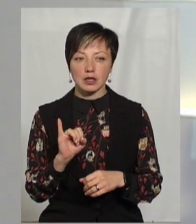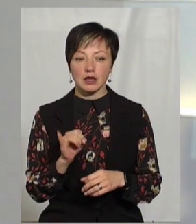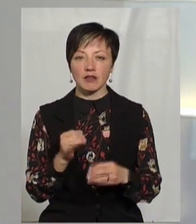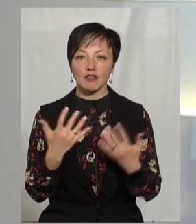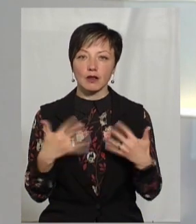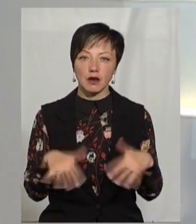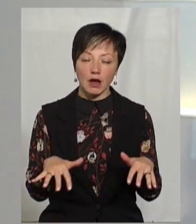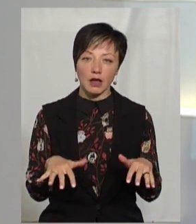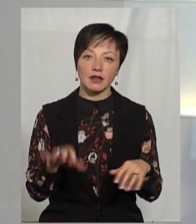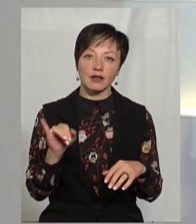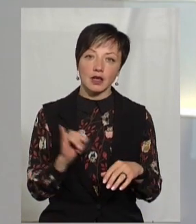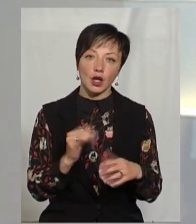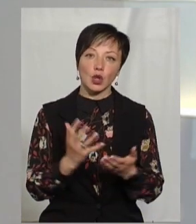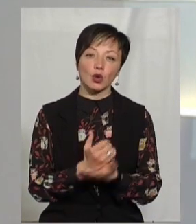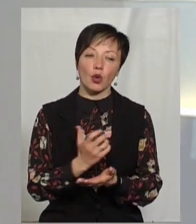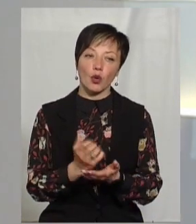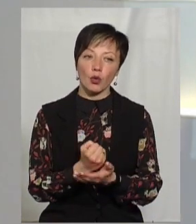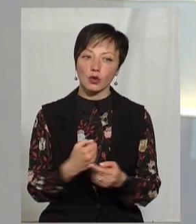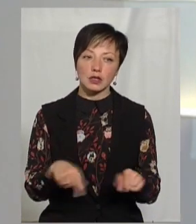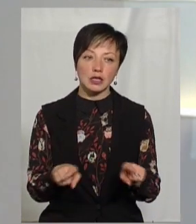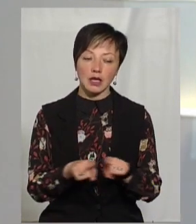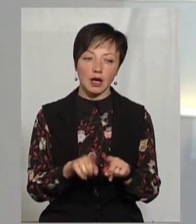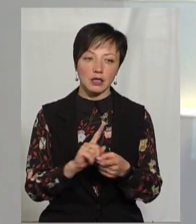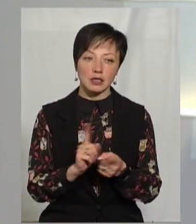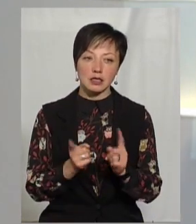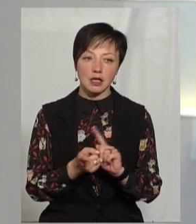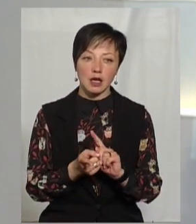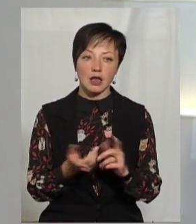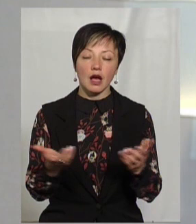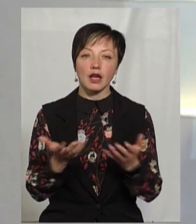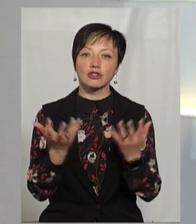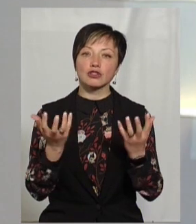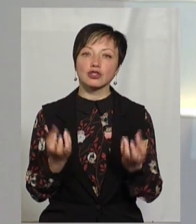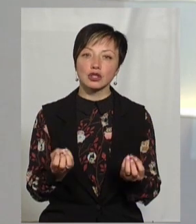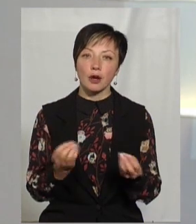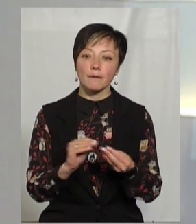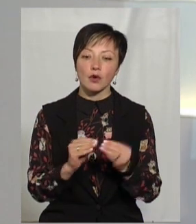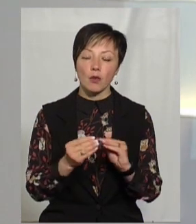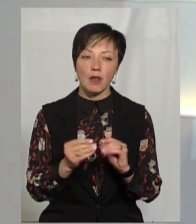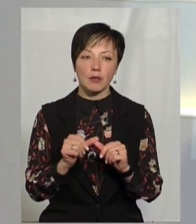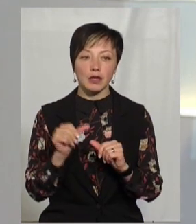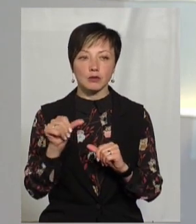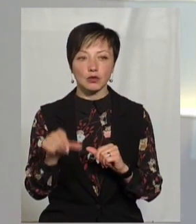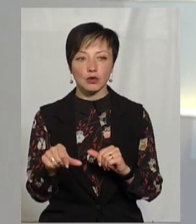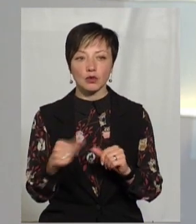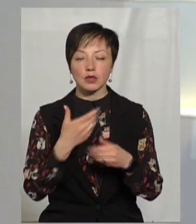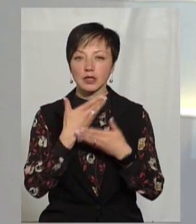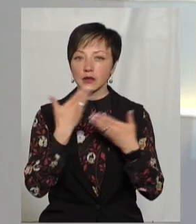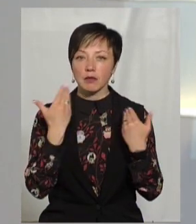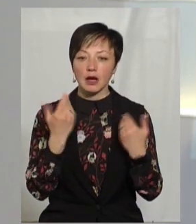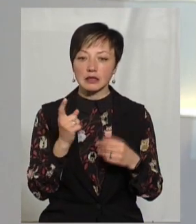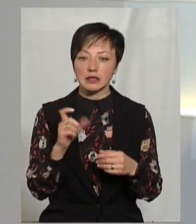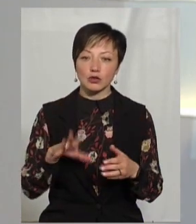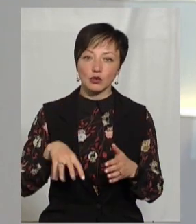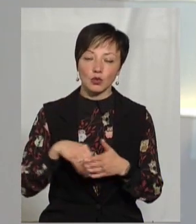її втратив, і доходи вже не такі стали. А які ще проблеми, крім того, що нема за що